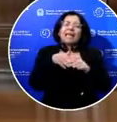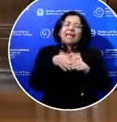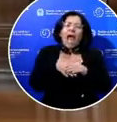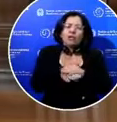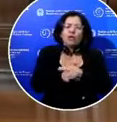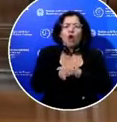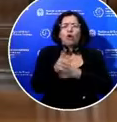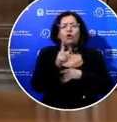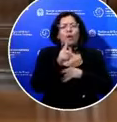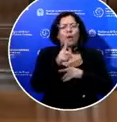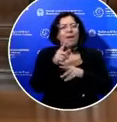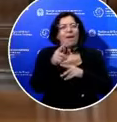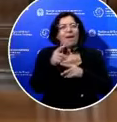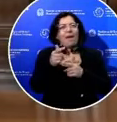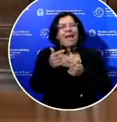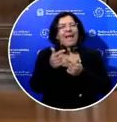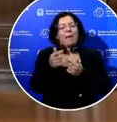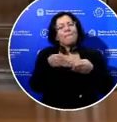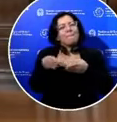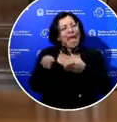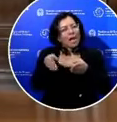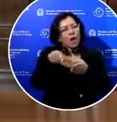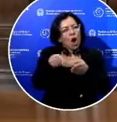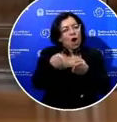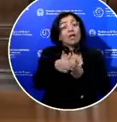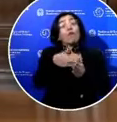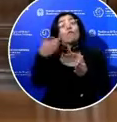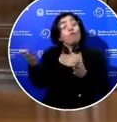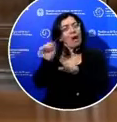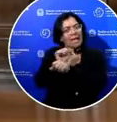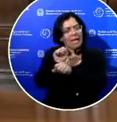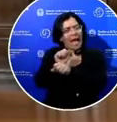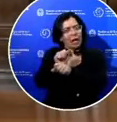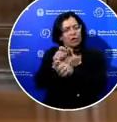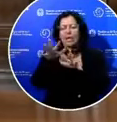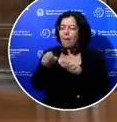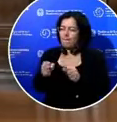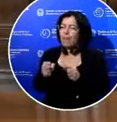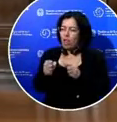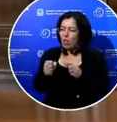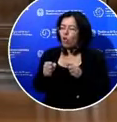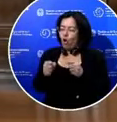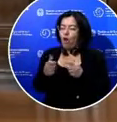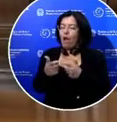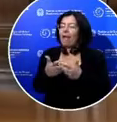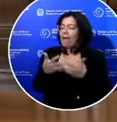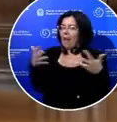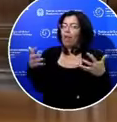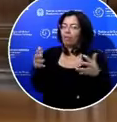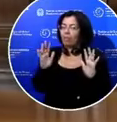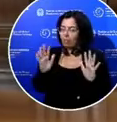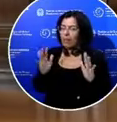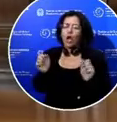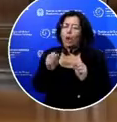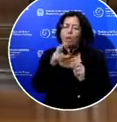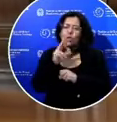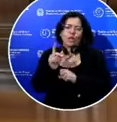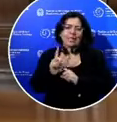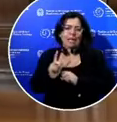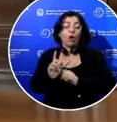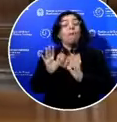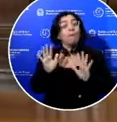gravosità dell'impegno che tali percorsi esterni al carcere richiedono, possiamo senz'altro affermare che, specie